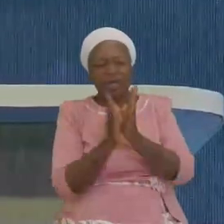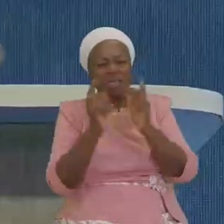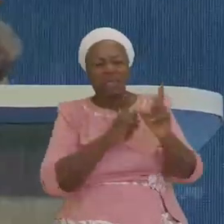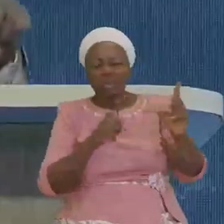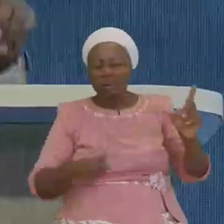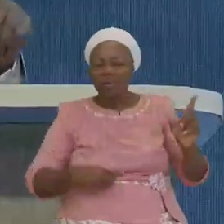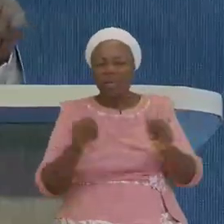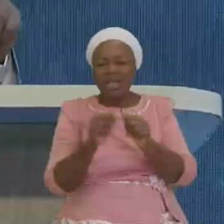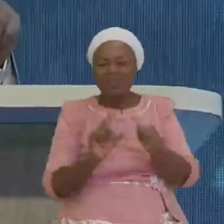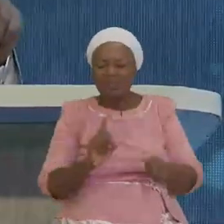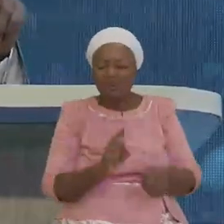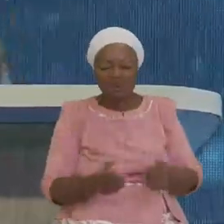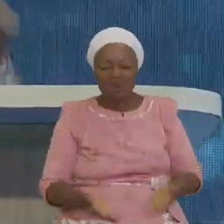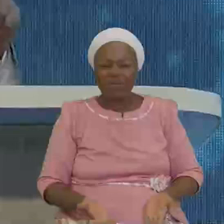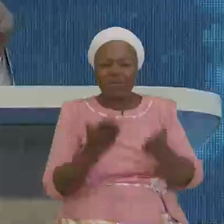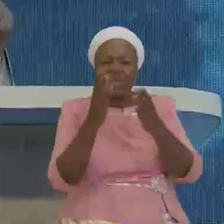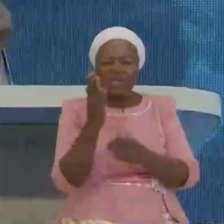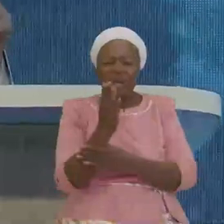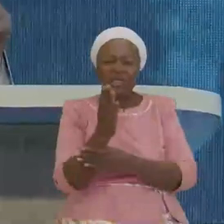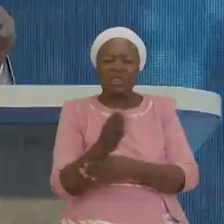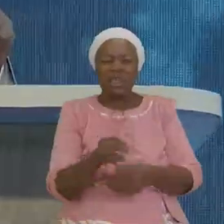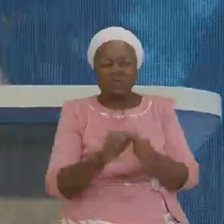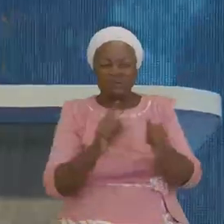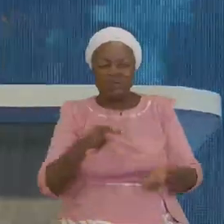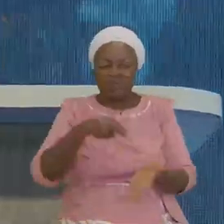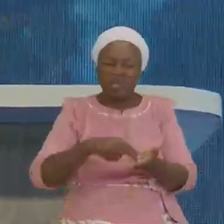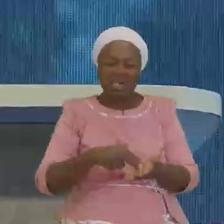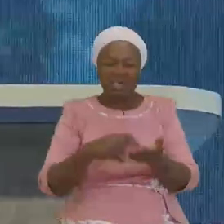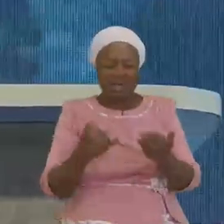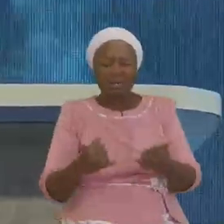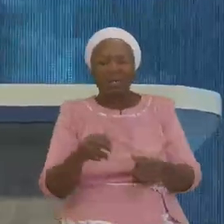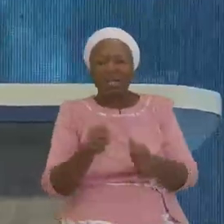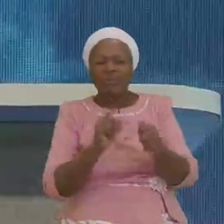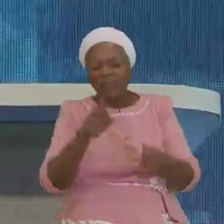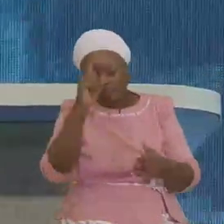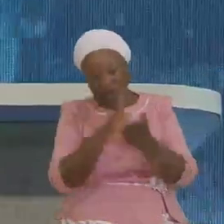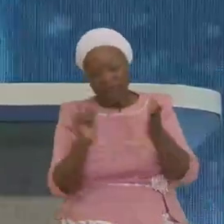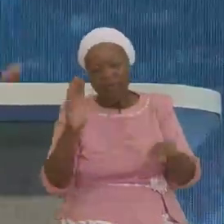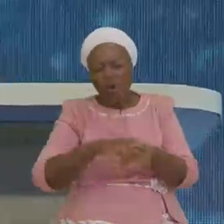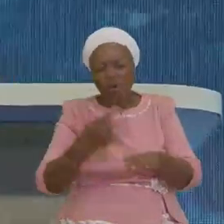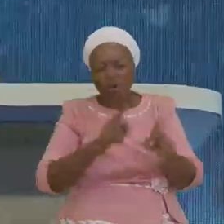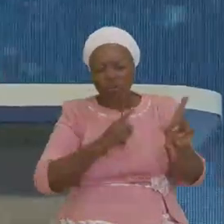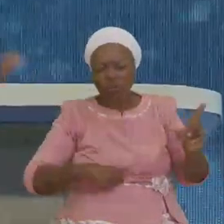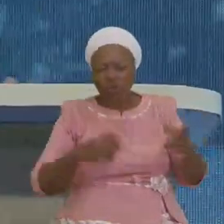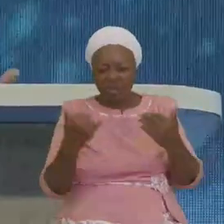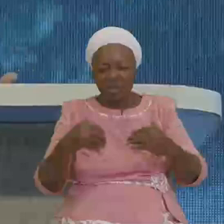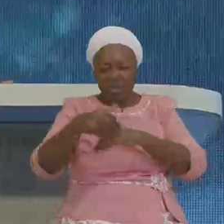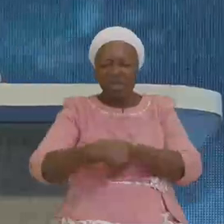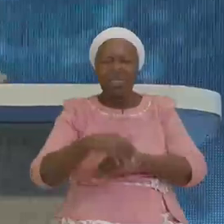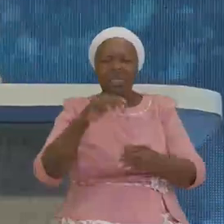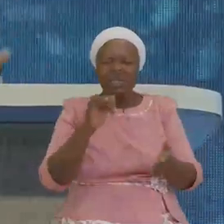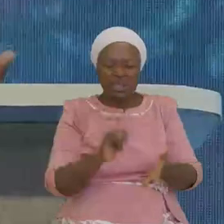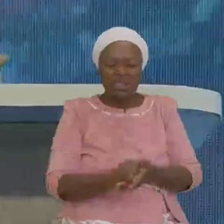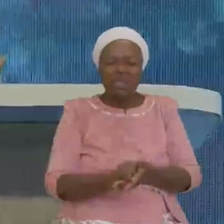monde. Je demande, Seigneur, que tous ceux qui lèvent la main, tous ceux qui se tiennent